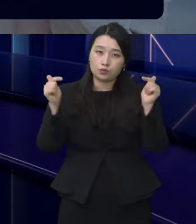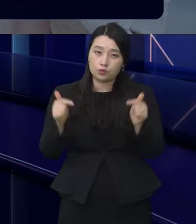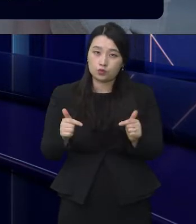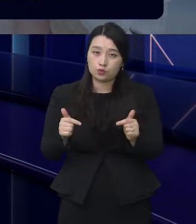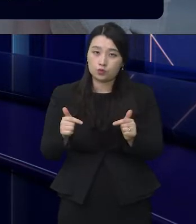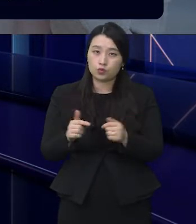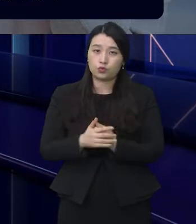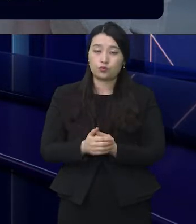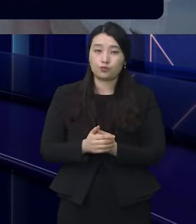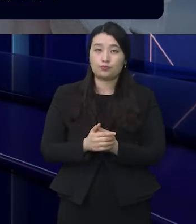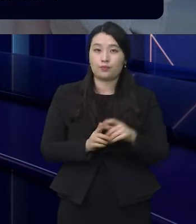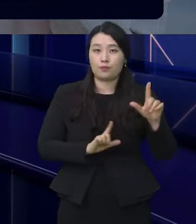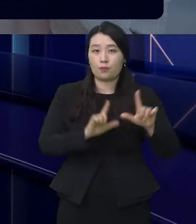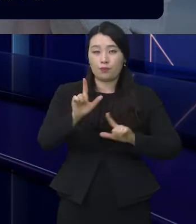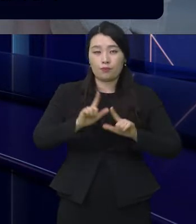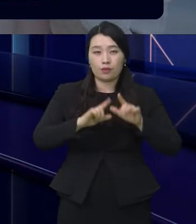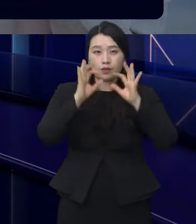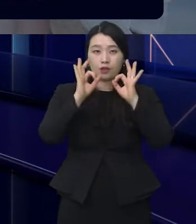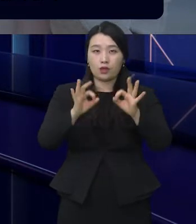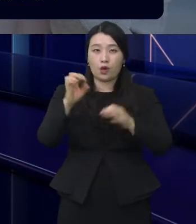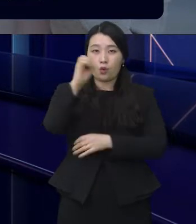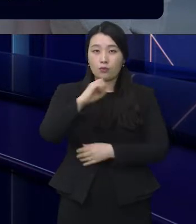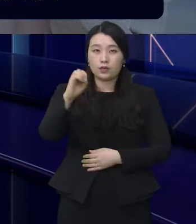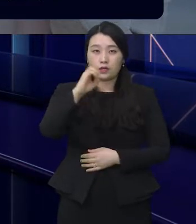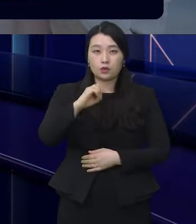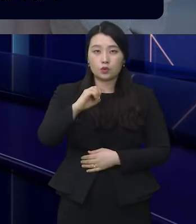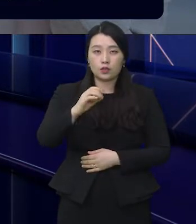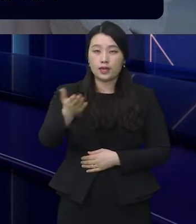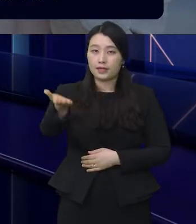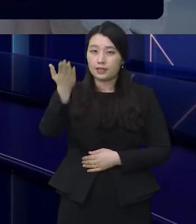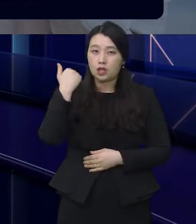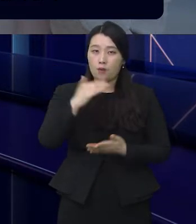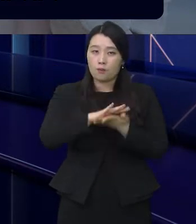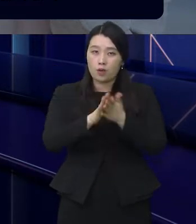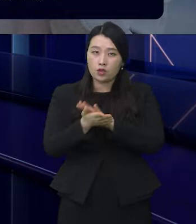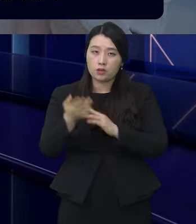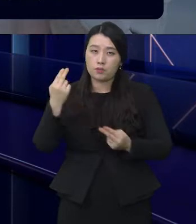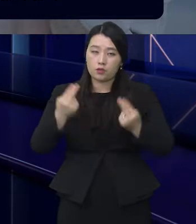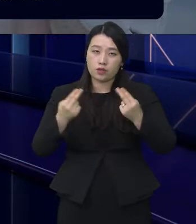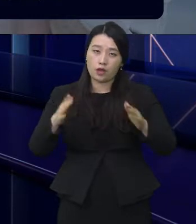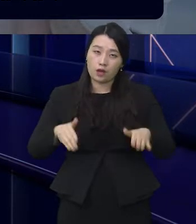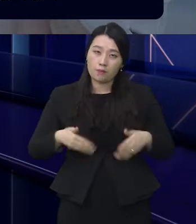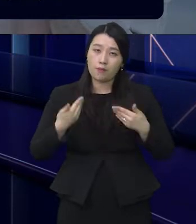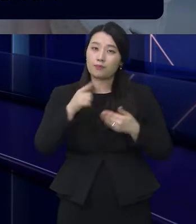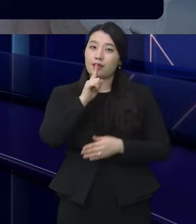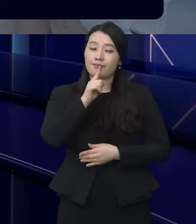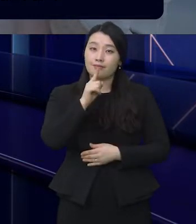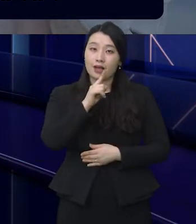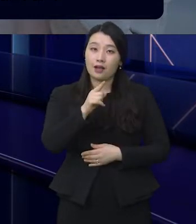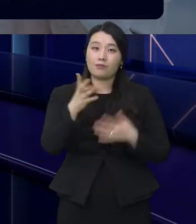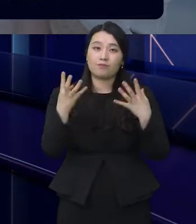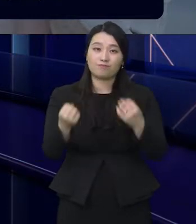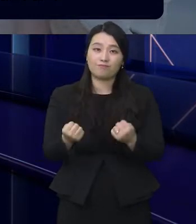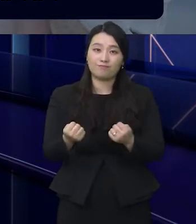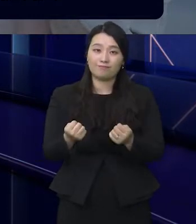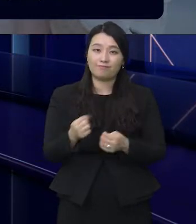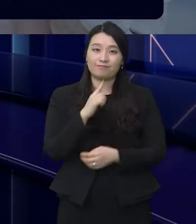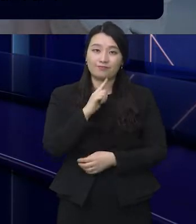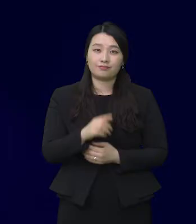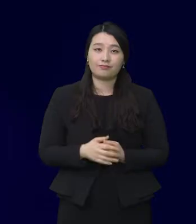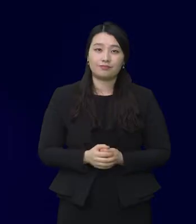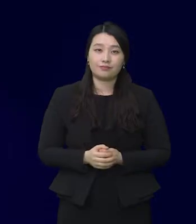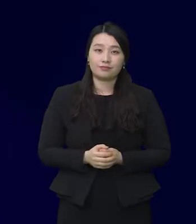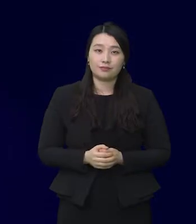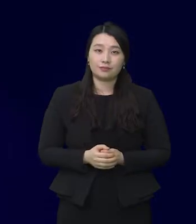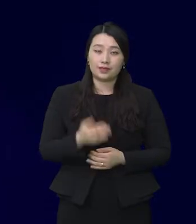현상의 보인다 며 5 미크론 증상이 이전 변이 보다 가볍다 는 증거가 많아지고 있다 고 말했습니다